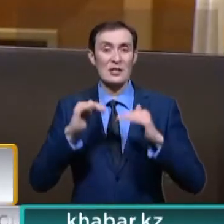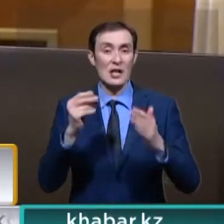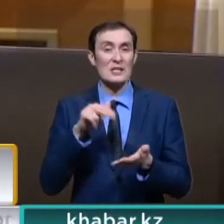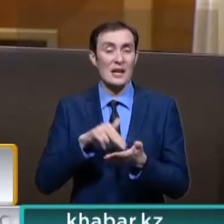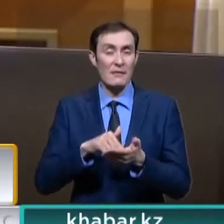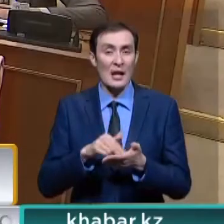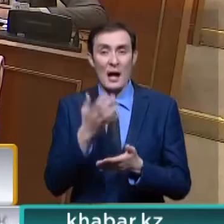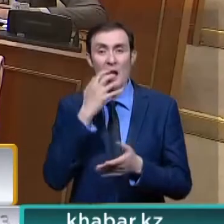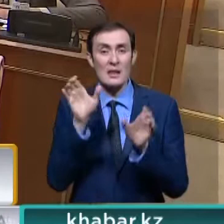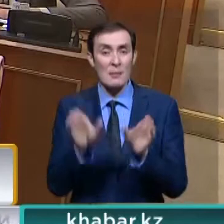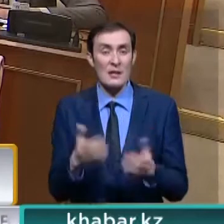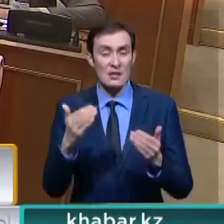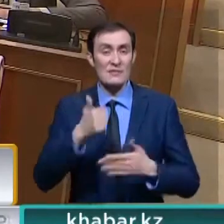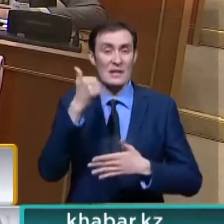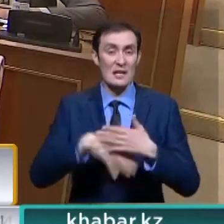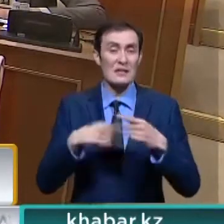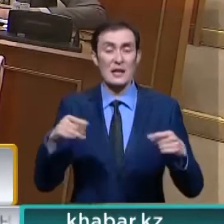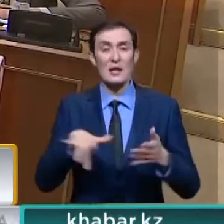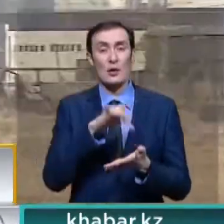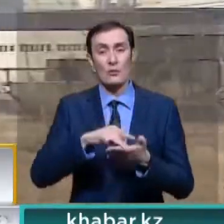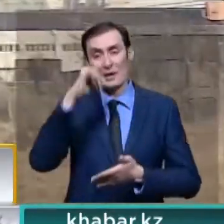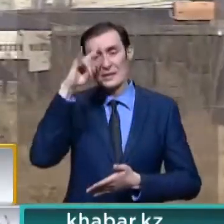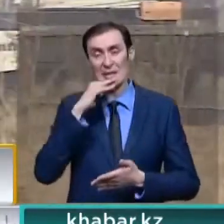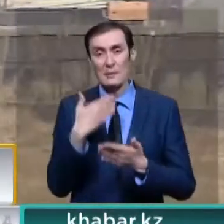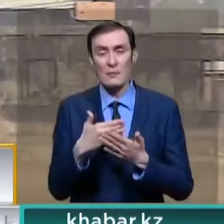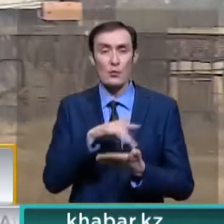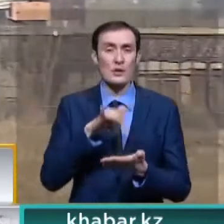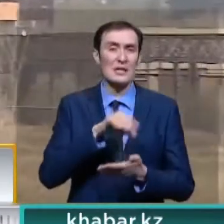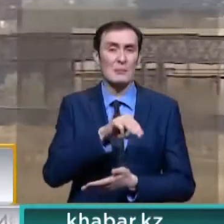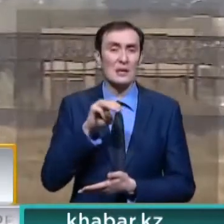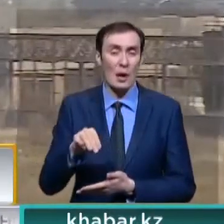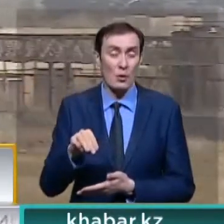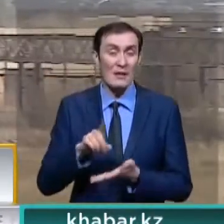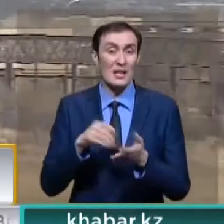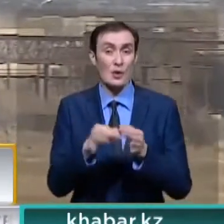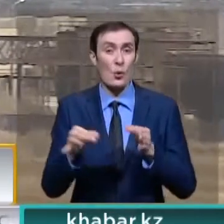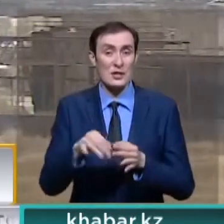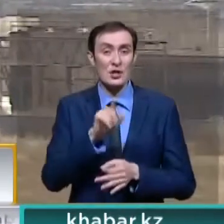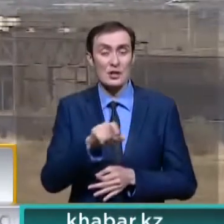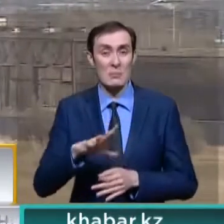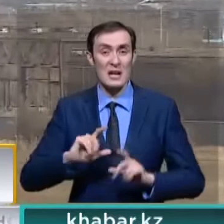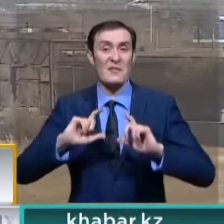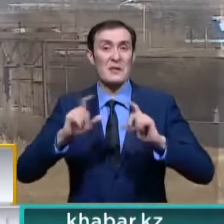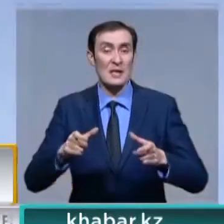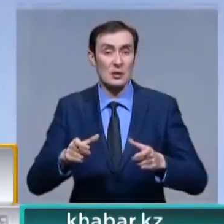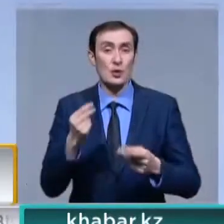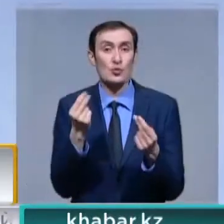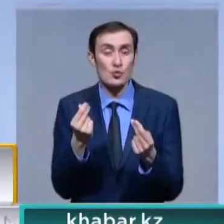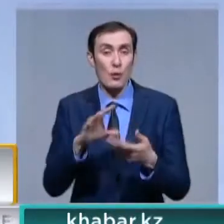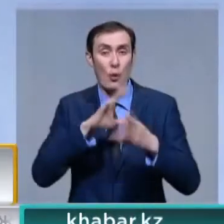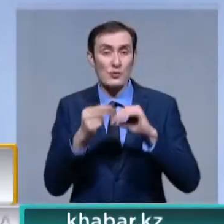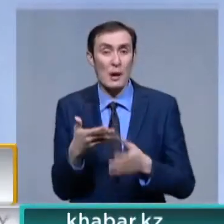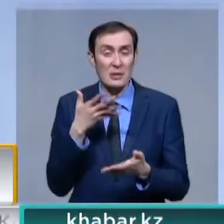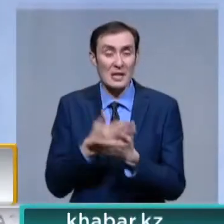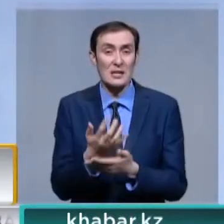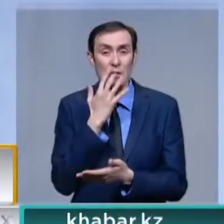тарифов на отопление. В столице и ряде городов Казахстана, в частности Темиртау Карагандинской области, жители получили квитанции, где суммы оплаты